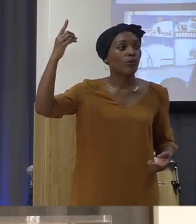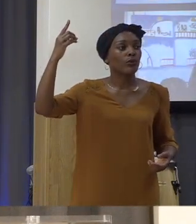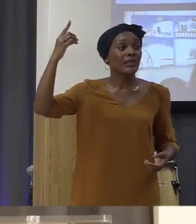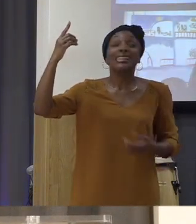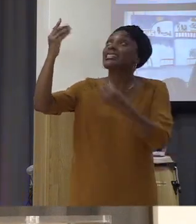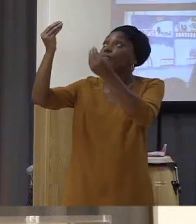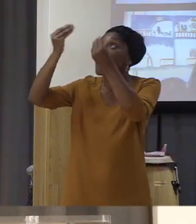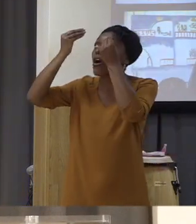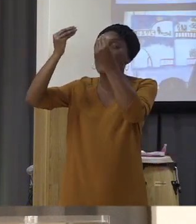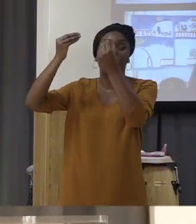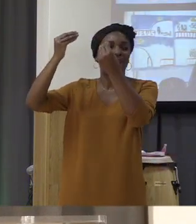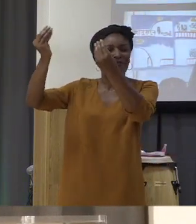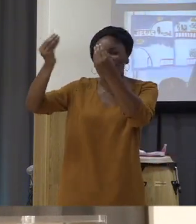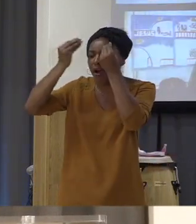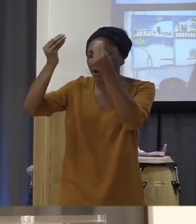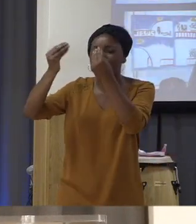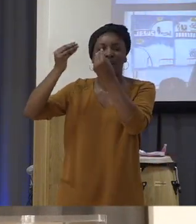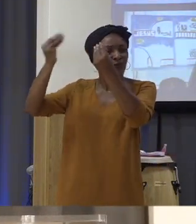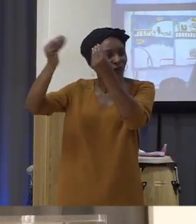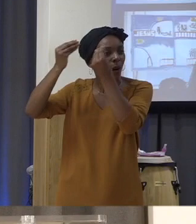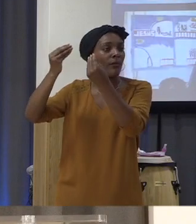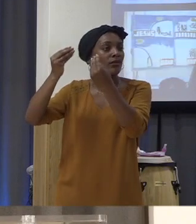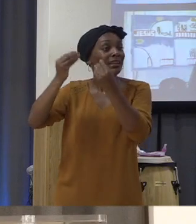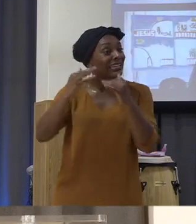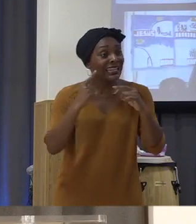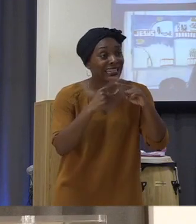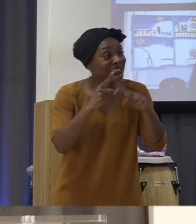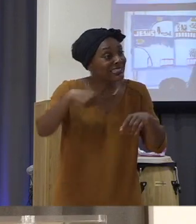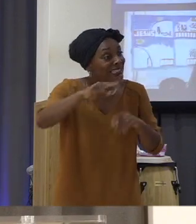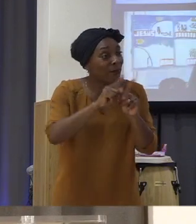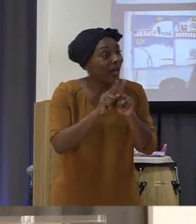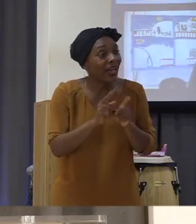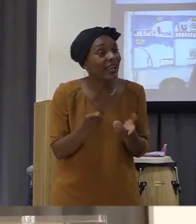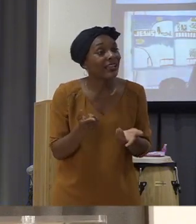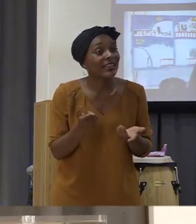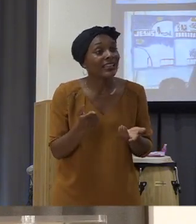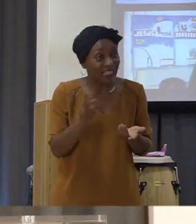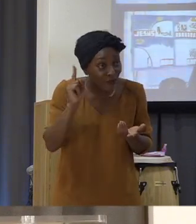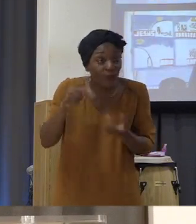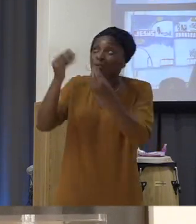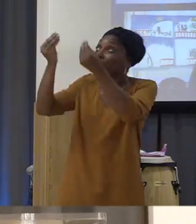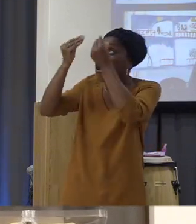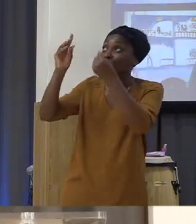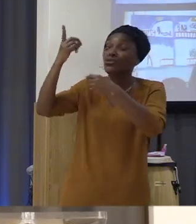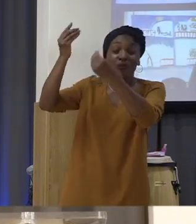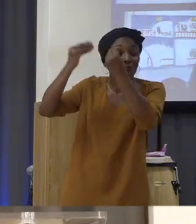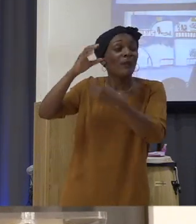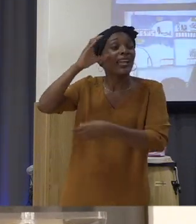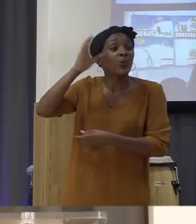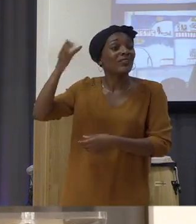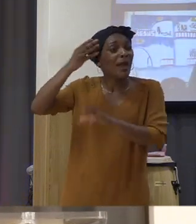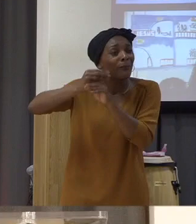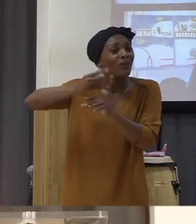former, enseigner par Dieu. Eh bien, l'Église, c'est ça. Dans l'Église, on doit se laisser former par Dieu et